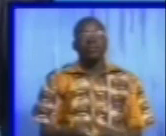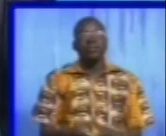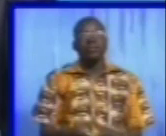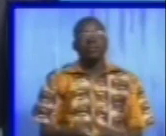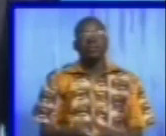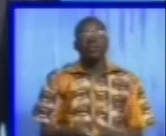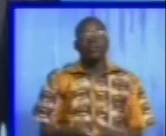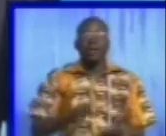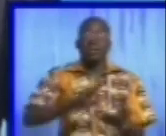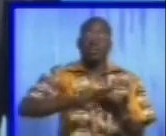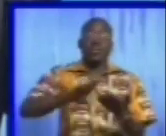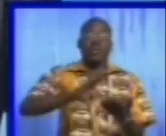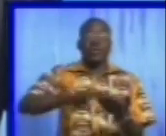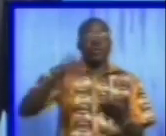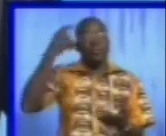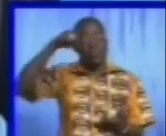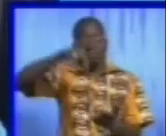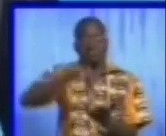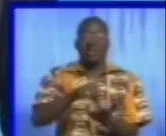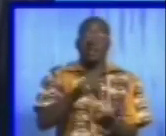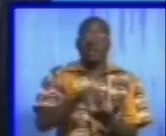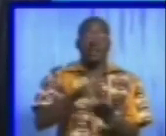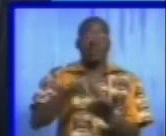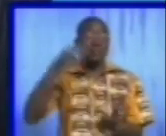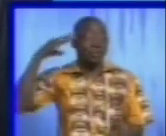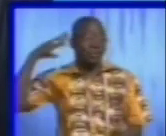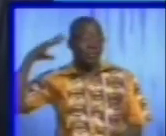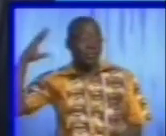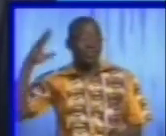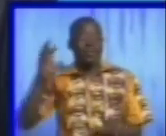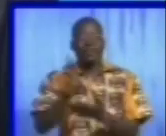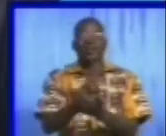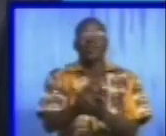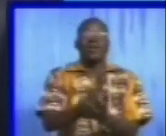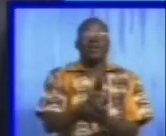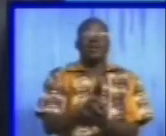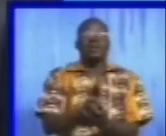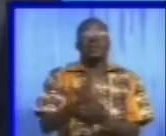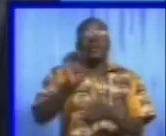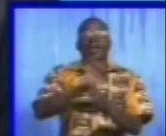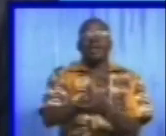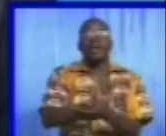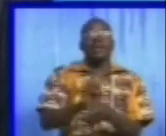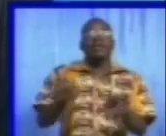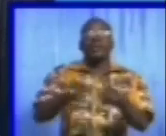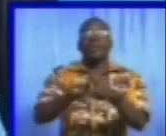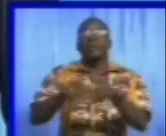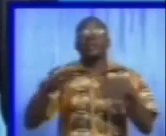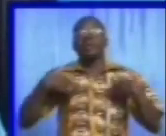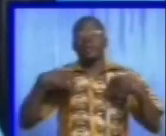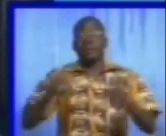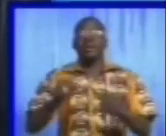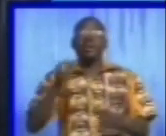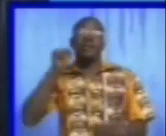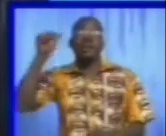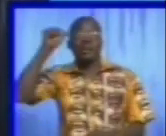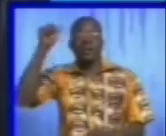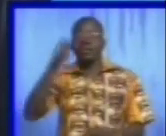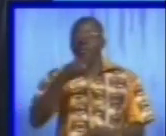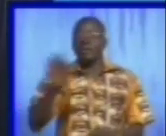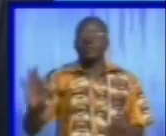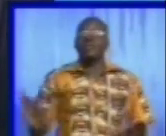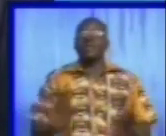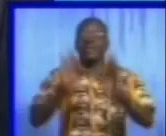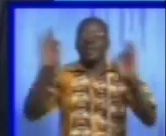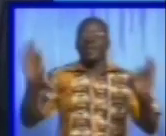Toutes nos excuses pour la qualité sonore de ce reportage. Et puis, l'église est aussi la santé. Et hier, le Burkina a célébré